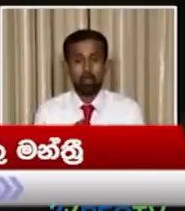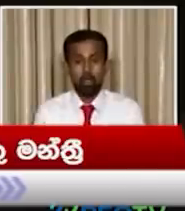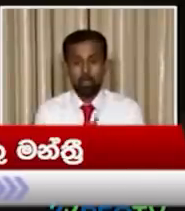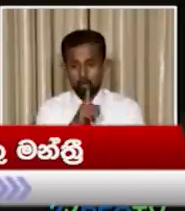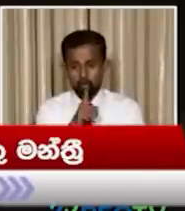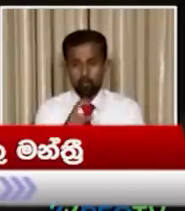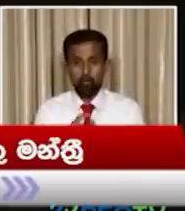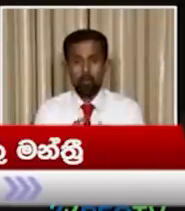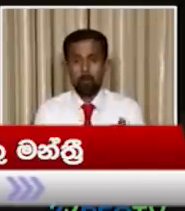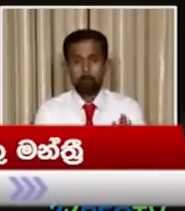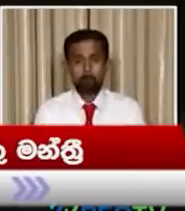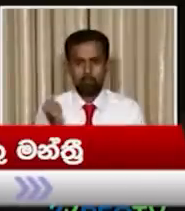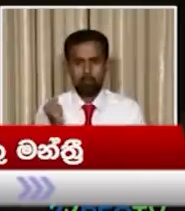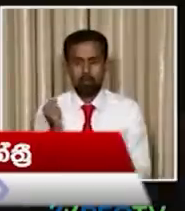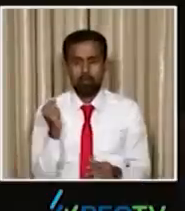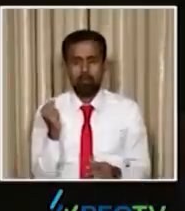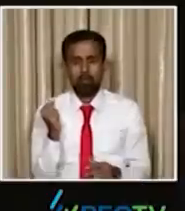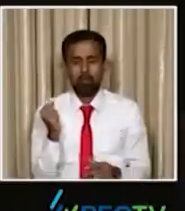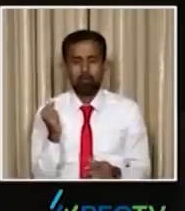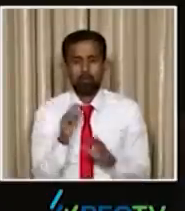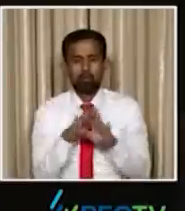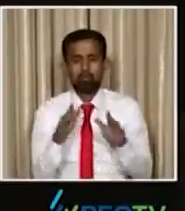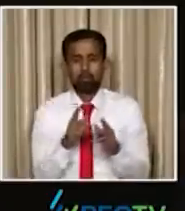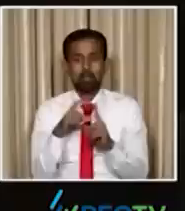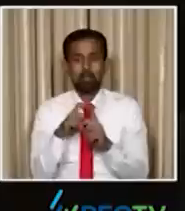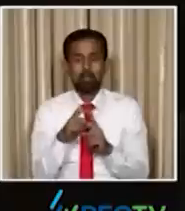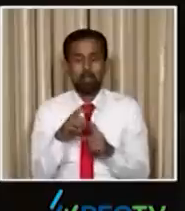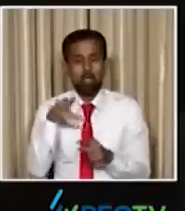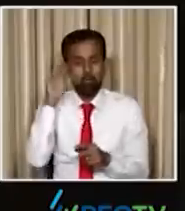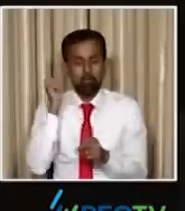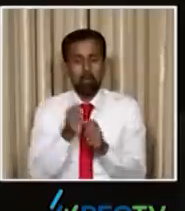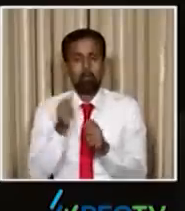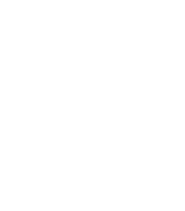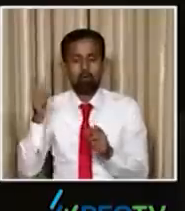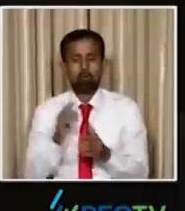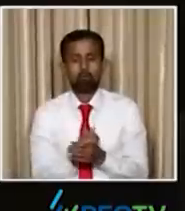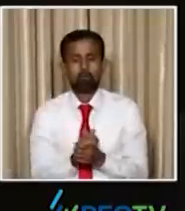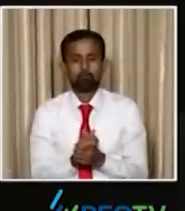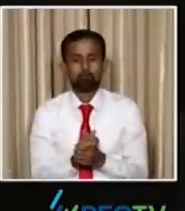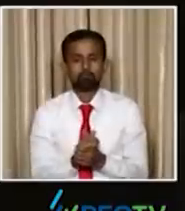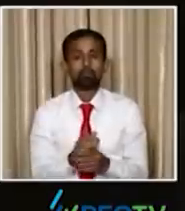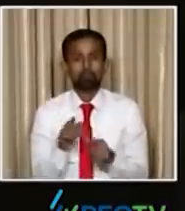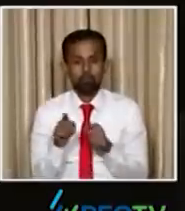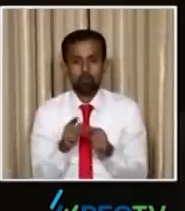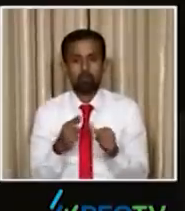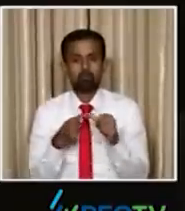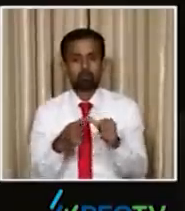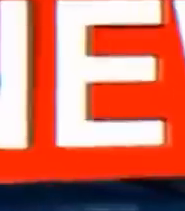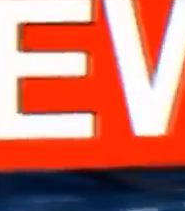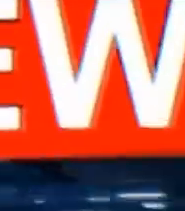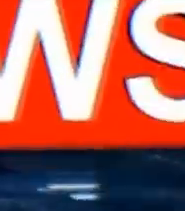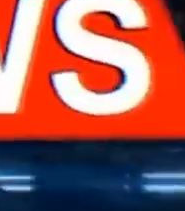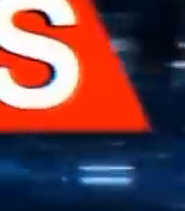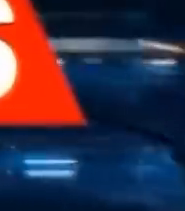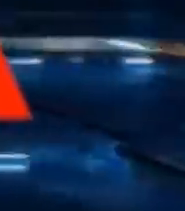වසරකට ඩොලර් මිලියන 200ක් 250ක් අපේ දරුවන්ගේ පිටරට අධ්‍යාපනය සඳහා අද යොදවන්න සිද්ධ වෙලා තියෙනවා ඉතින් මෙන්න මේ වටයි අපි බිලියන් යොදන්න ඕනේ